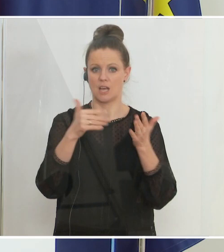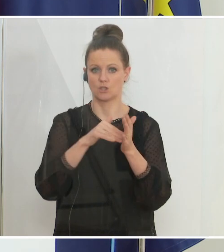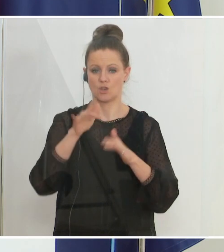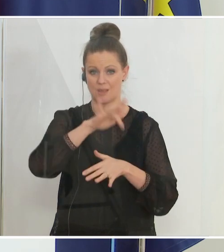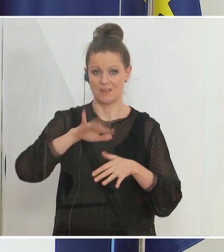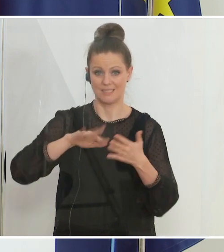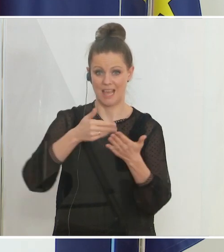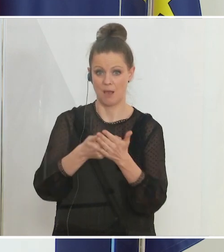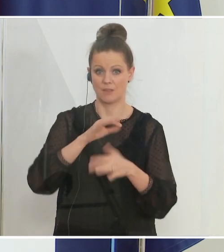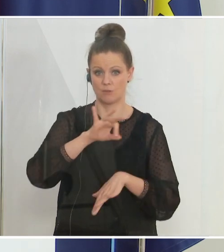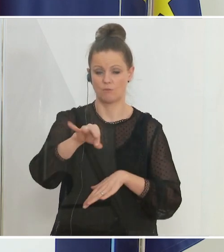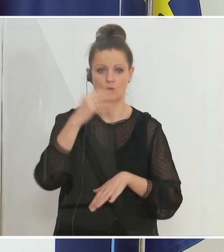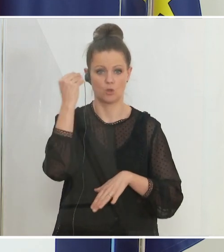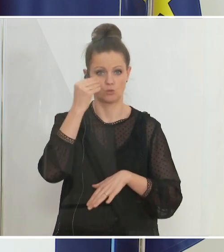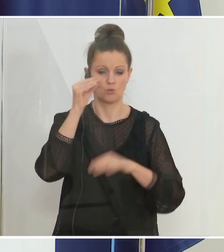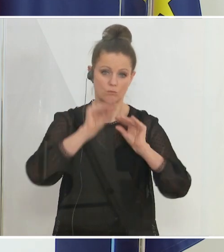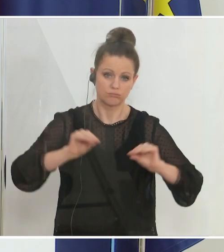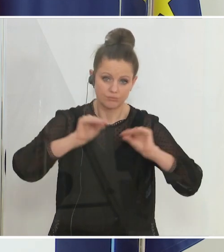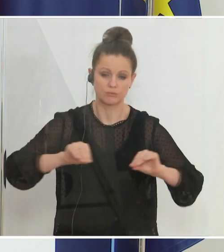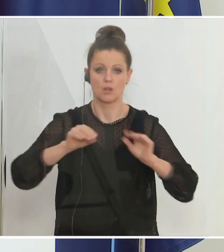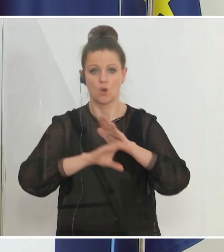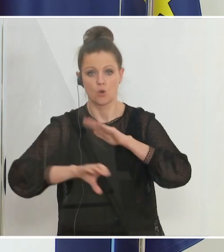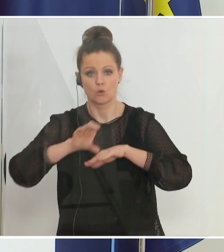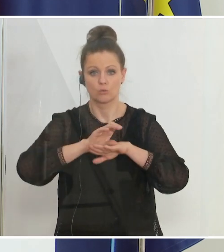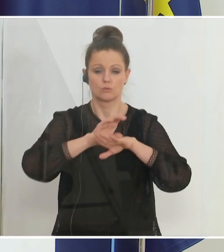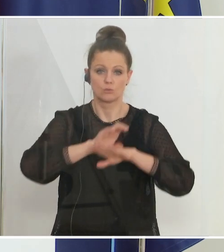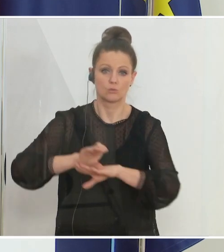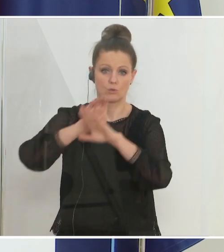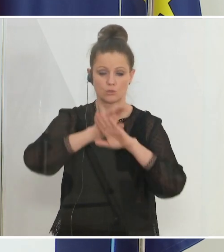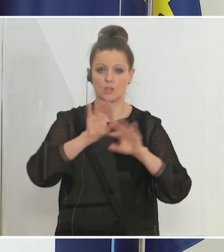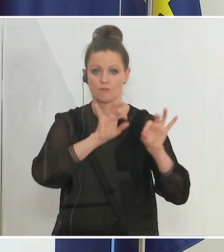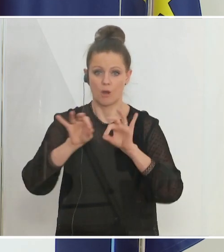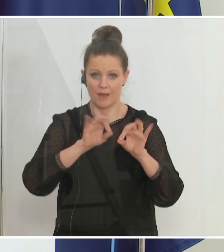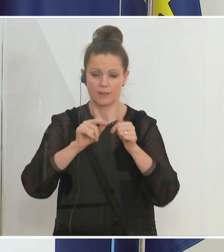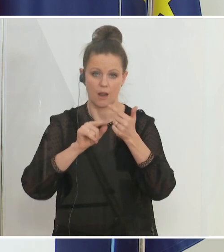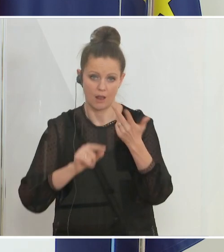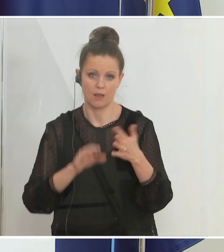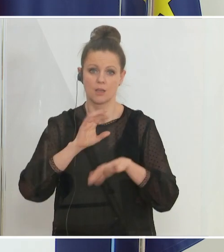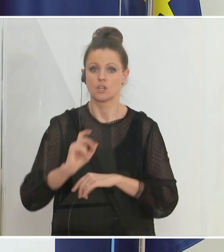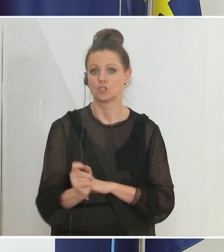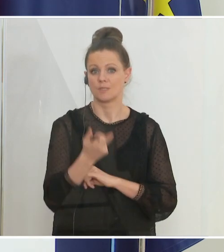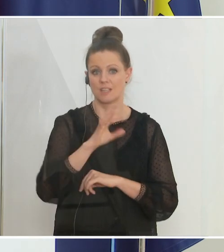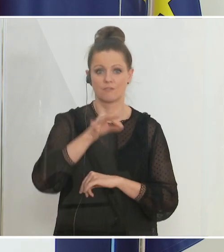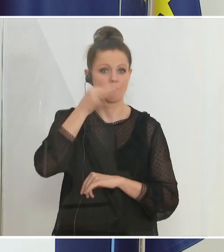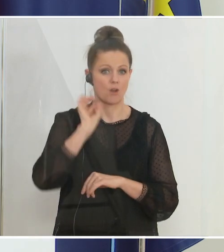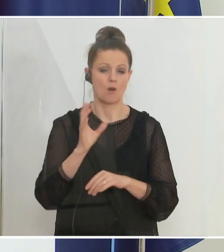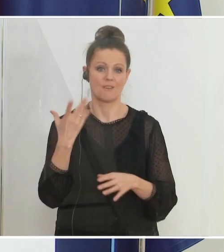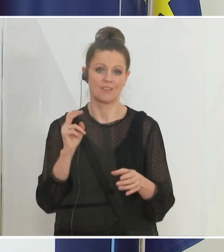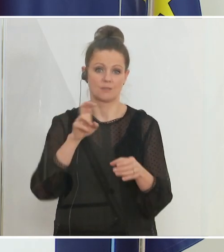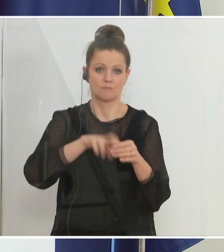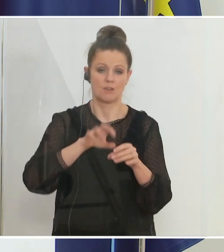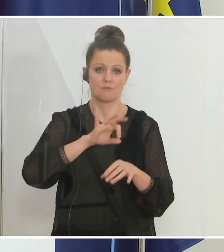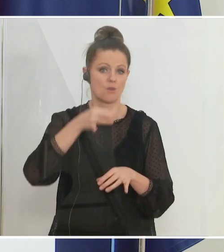zur Verfügung stellen für Schulungen, Coachings und Ausbildungsvorbereitungen, speziell für Frauen. Wiedereinstieg mit Zukunft, das ist ein